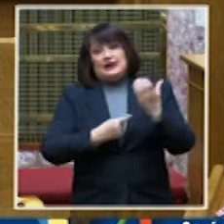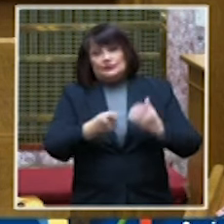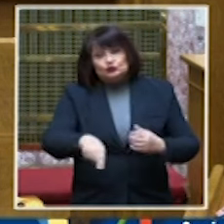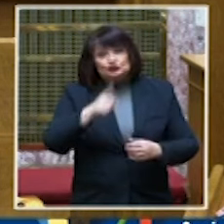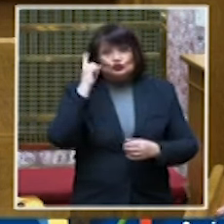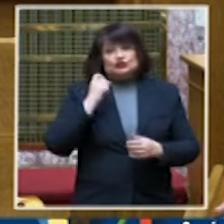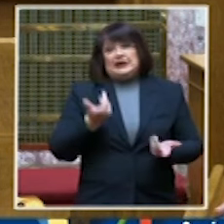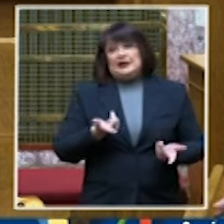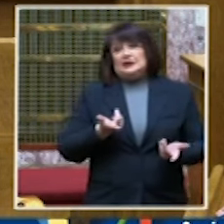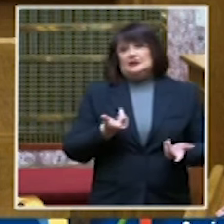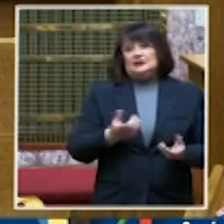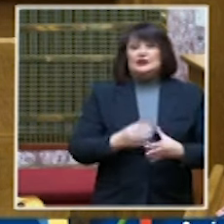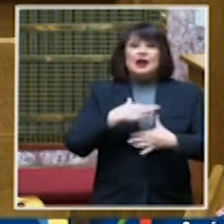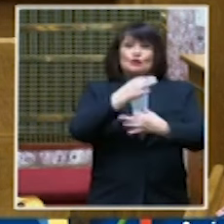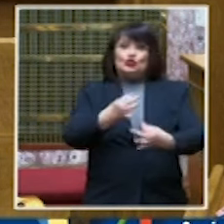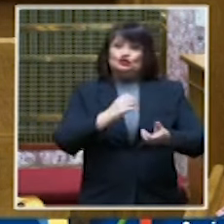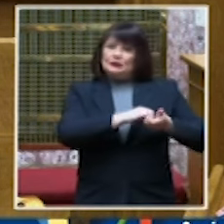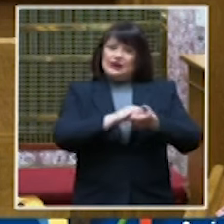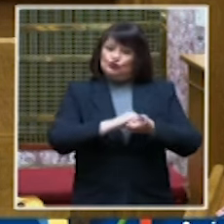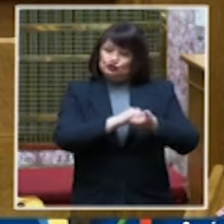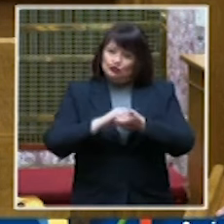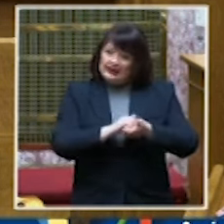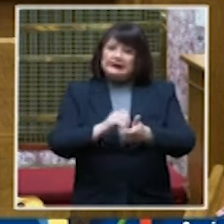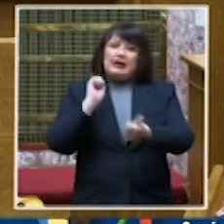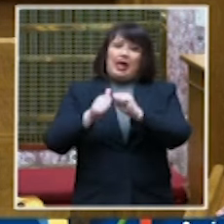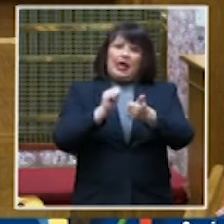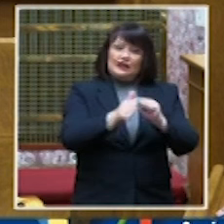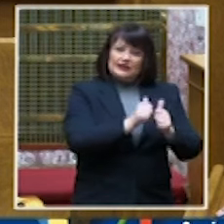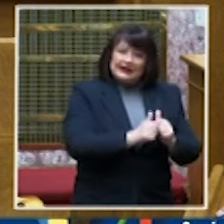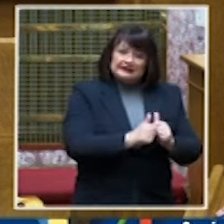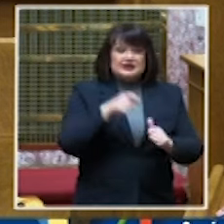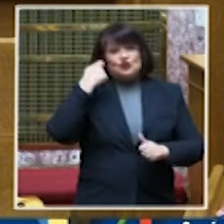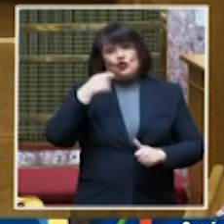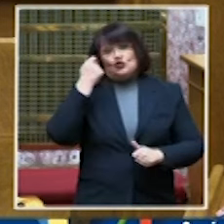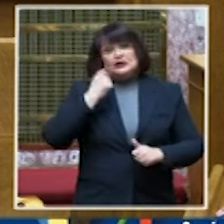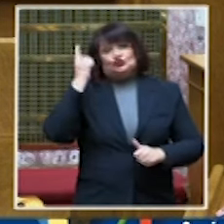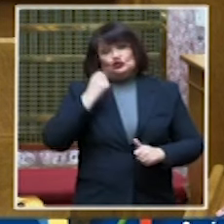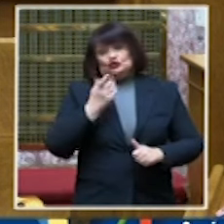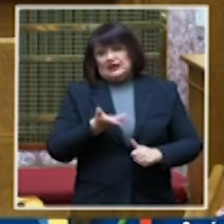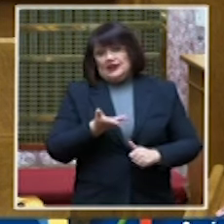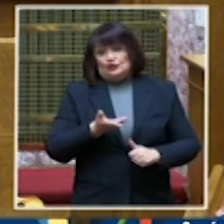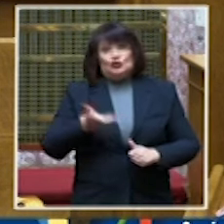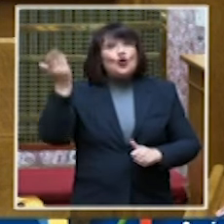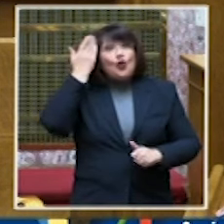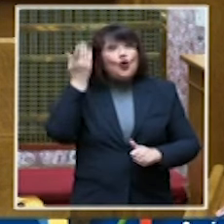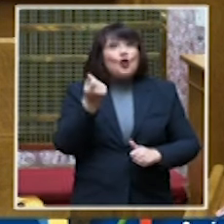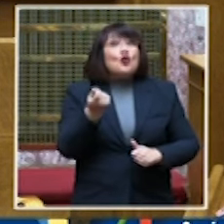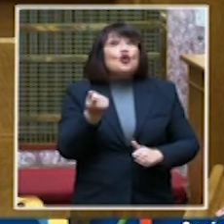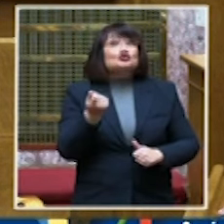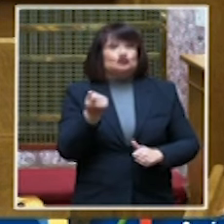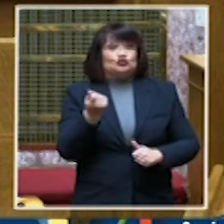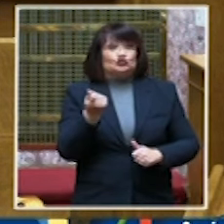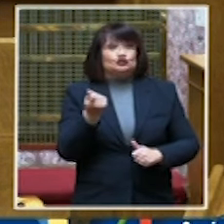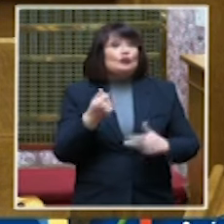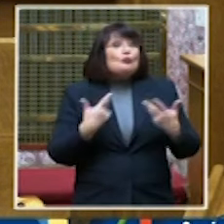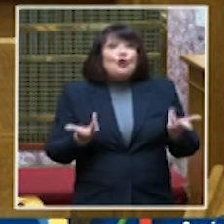γνωρίζουν και οι εκπρόσωποι των σωματείων και οι αθλητές και οι γονείς για το κόστος συντήρησης που είναι κριτήριο